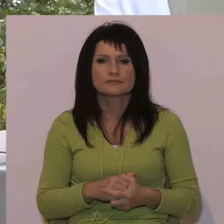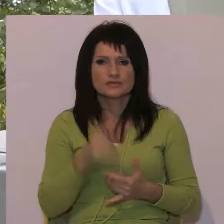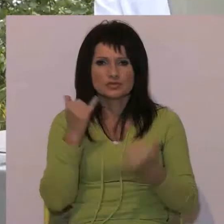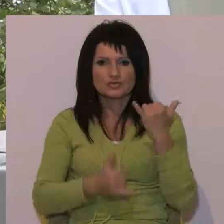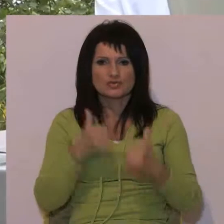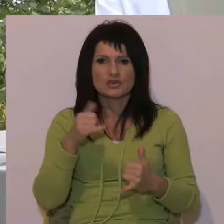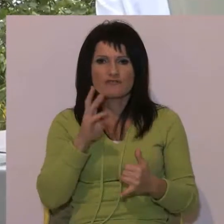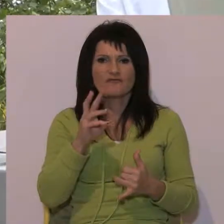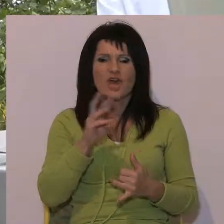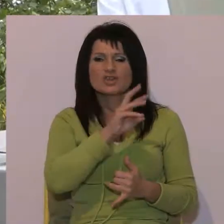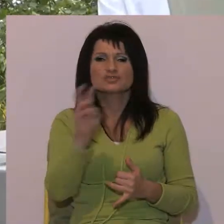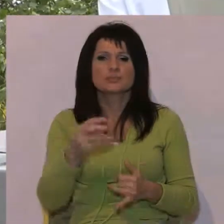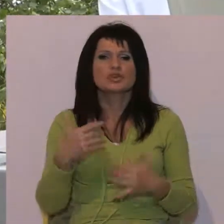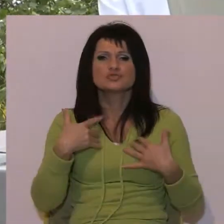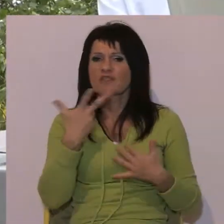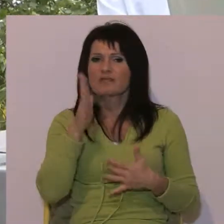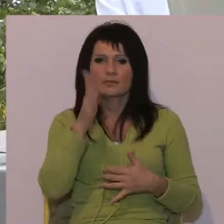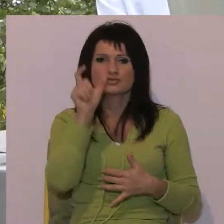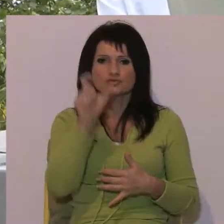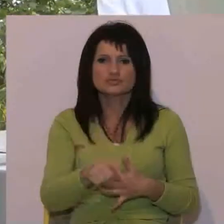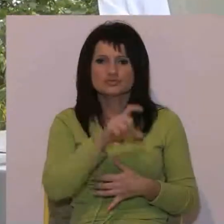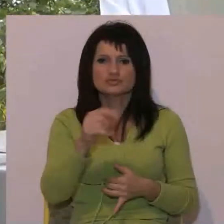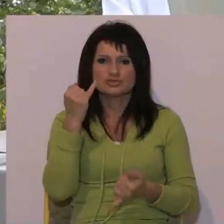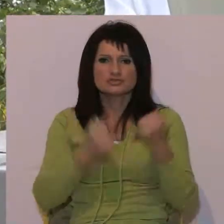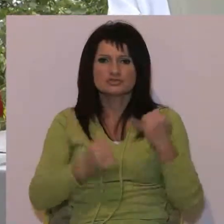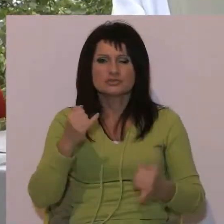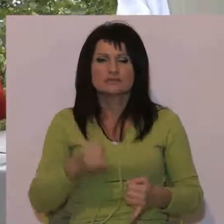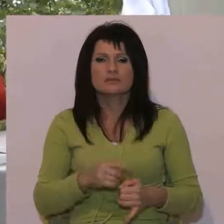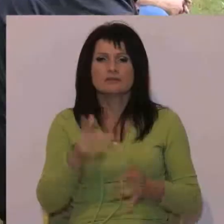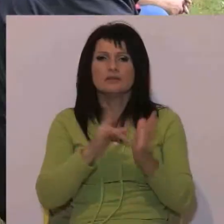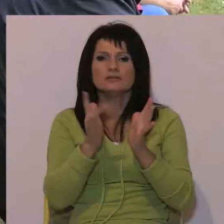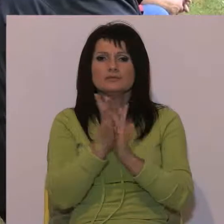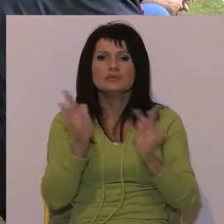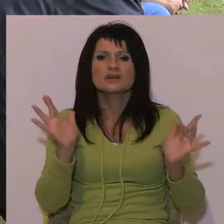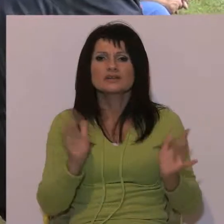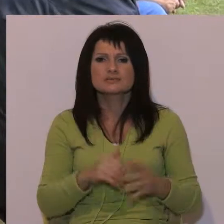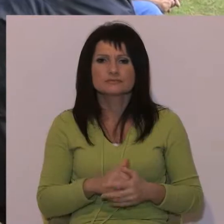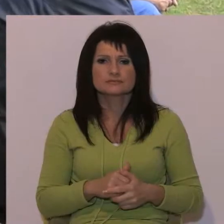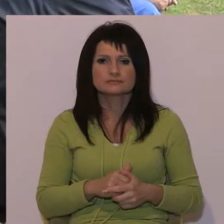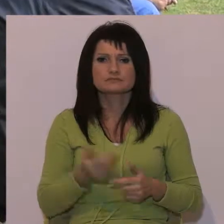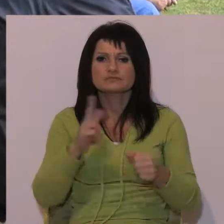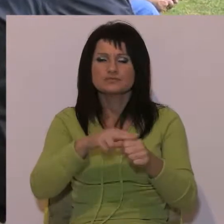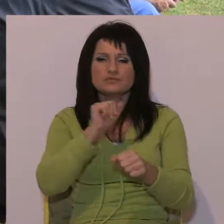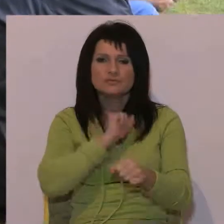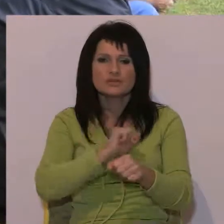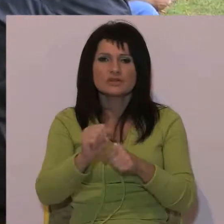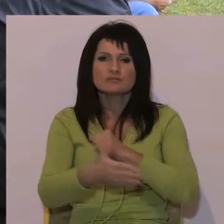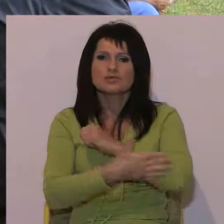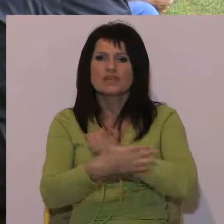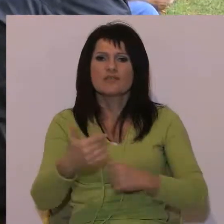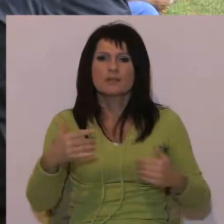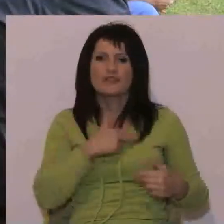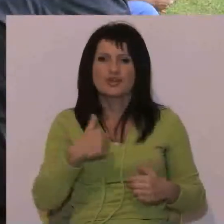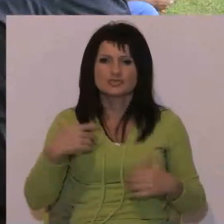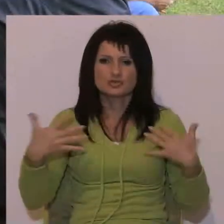jeżeli w naszym życiu nie będzie krzyża, jeżeli Jezus Chrystus, który jest podstawą naszego życia,